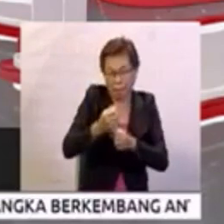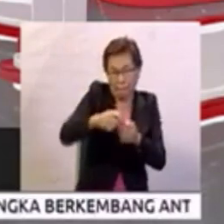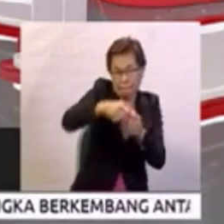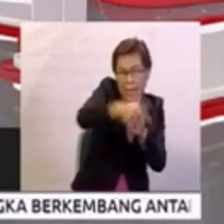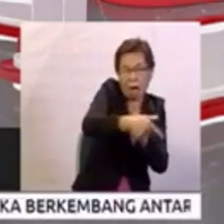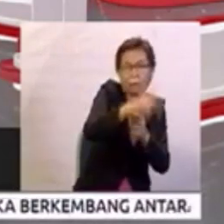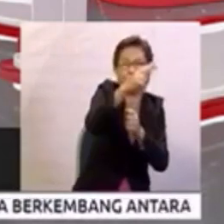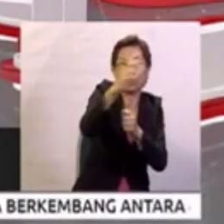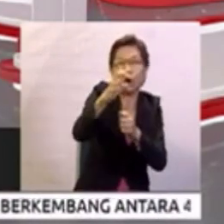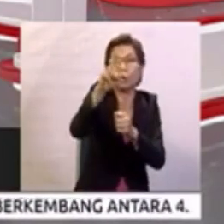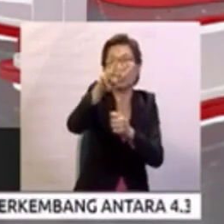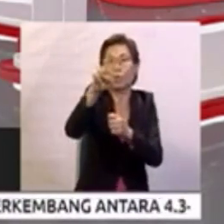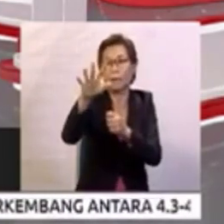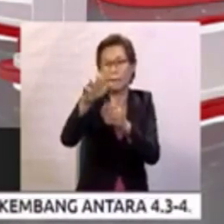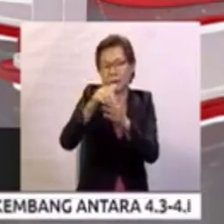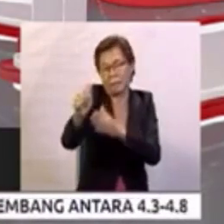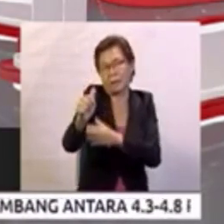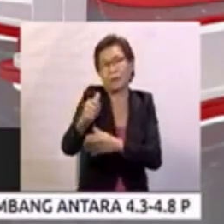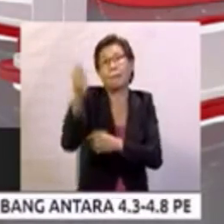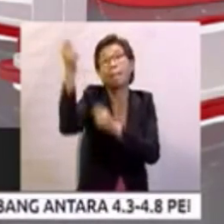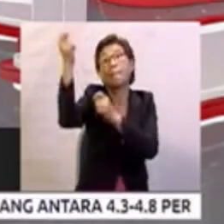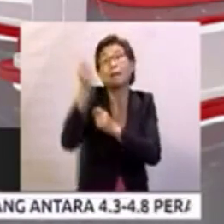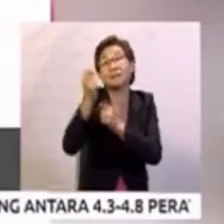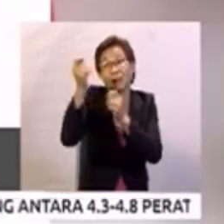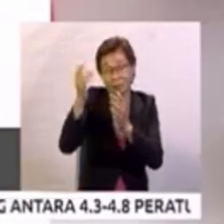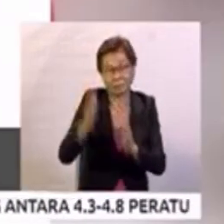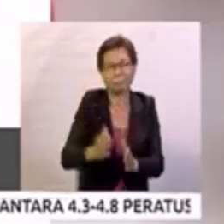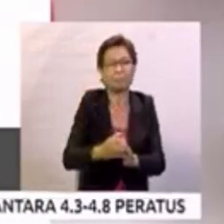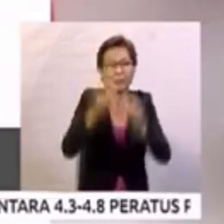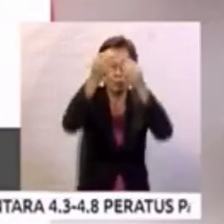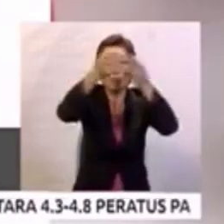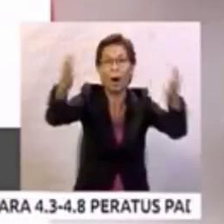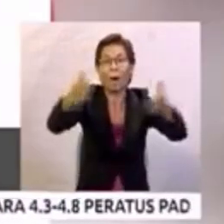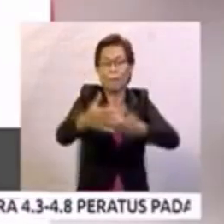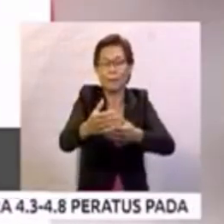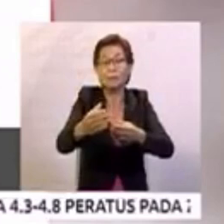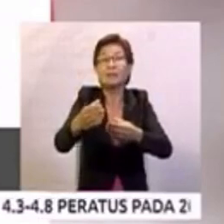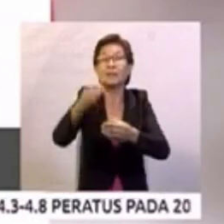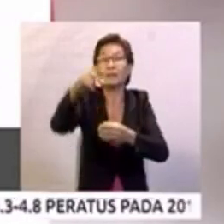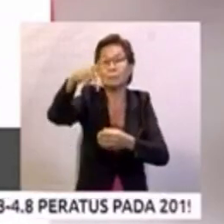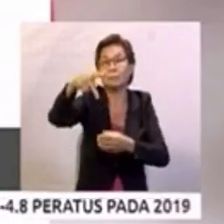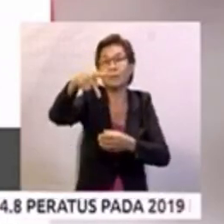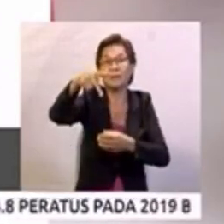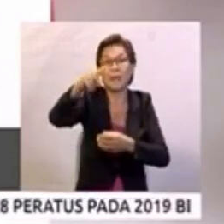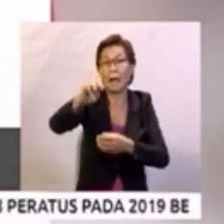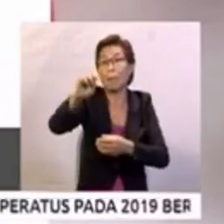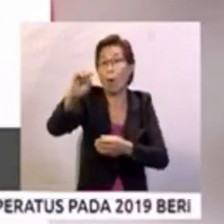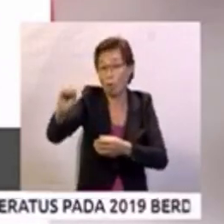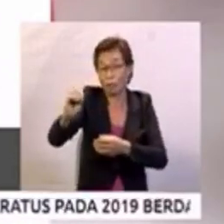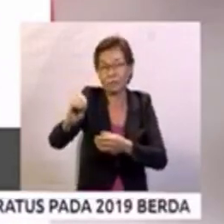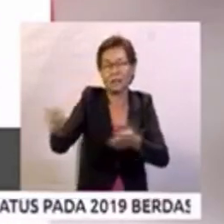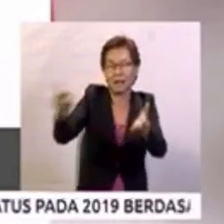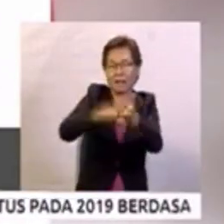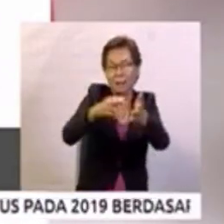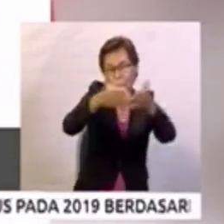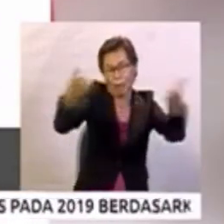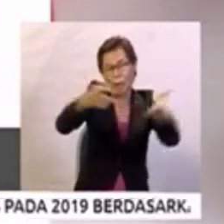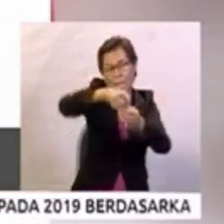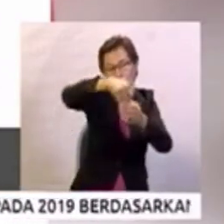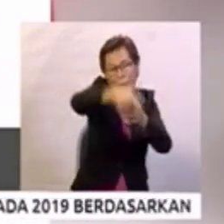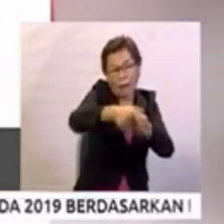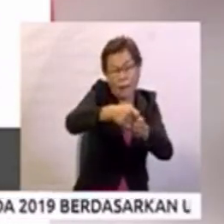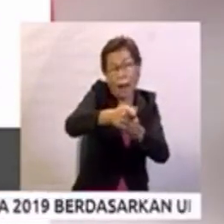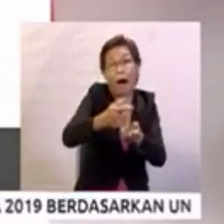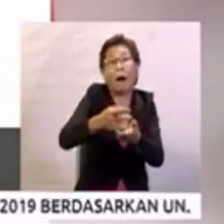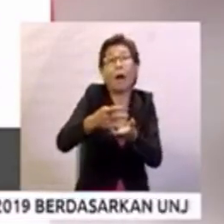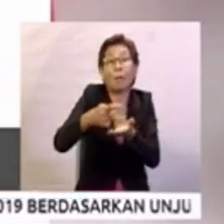bayaran RM225. Perkara tersebut diumumkan Pejabat Perdana Menteri dalam satu kenyataan media. Pembayaran bantuan khas